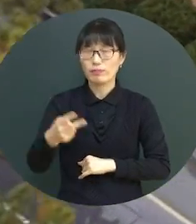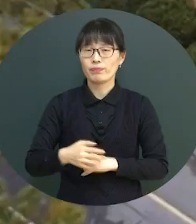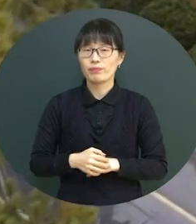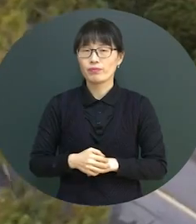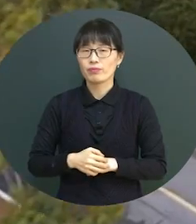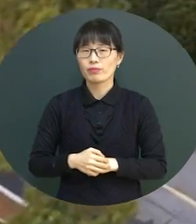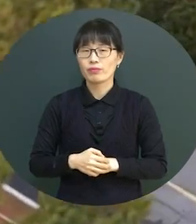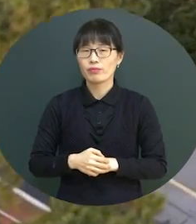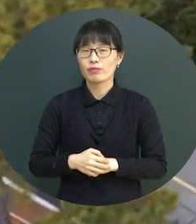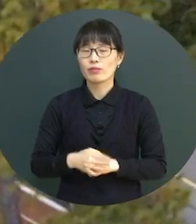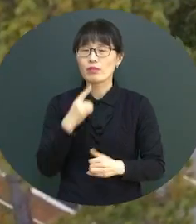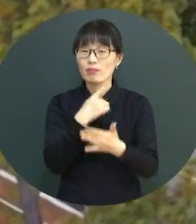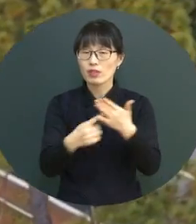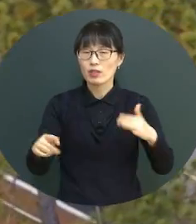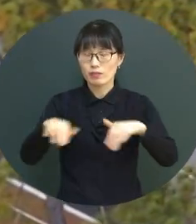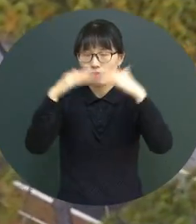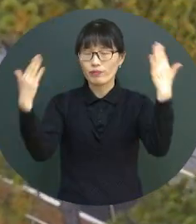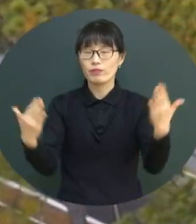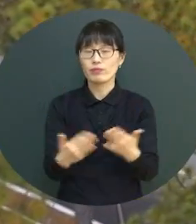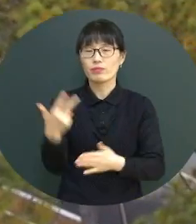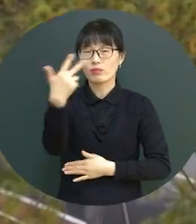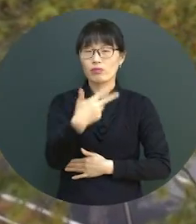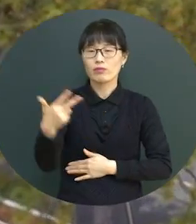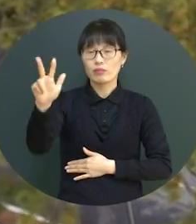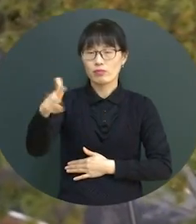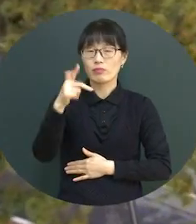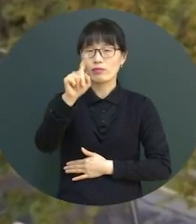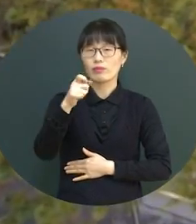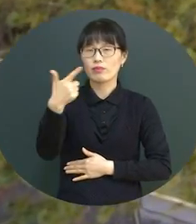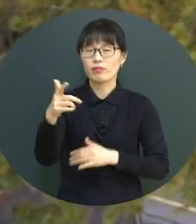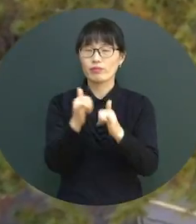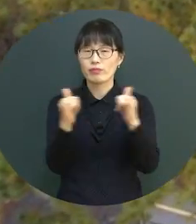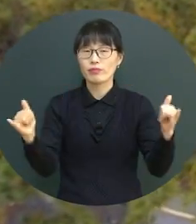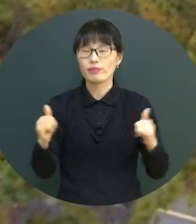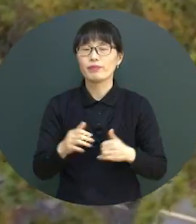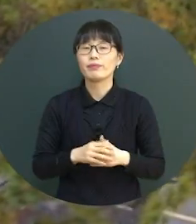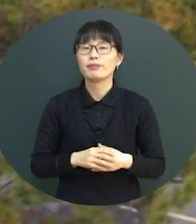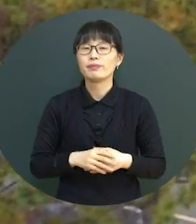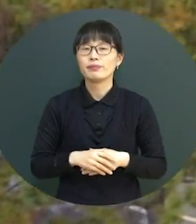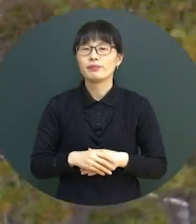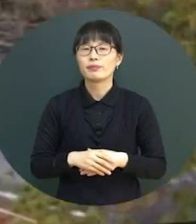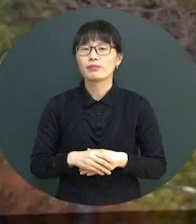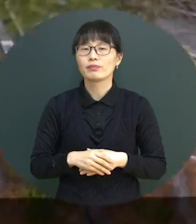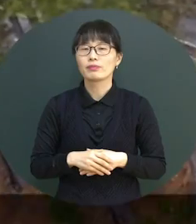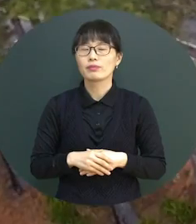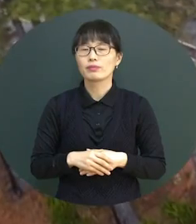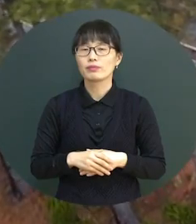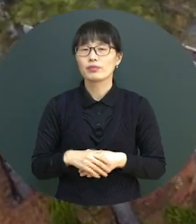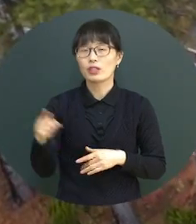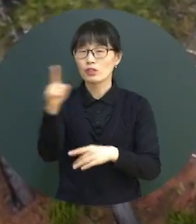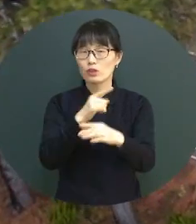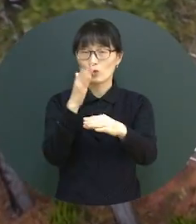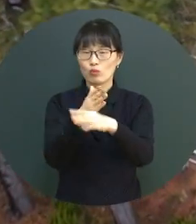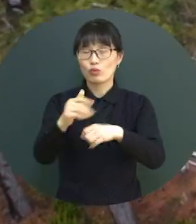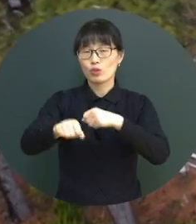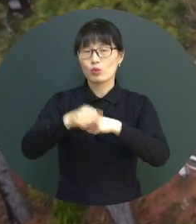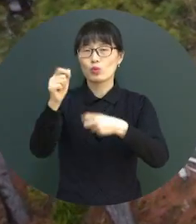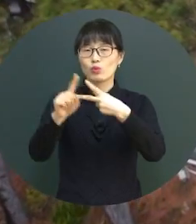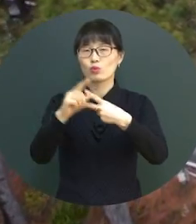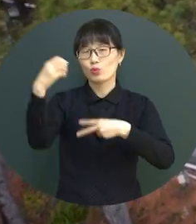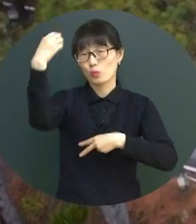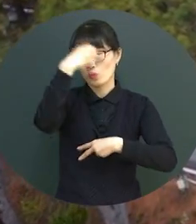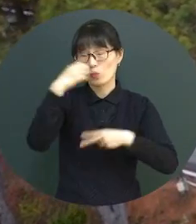2062명이며 피해자는 총 7,716명입니다. 그 중에는